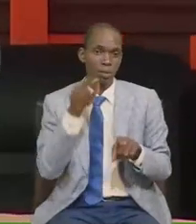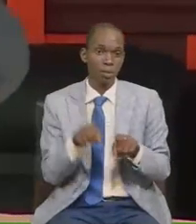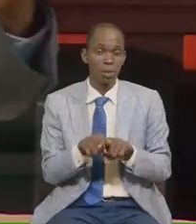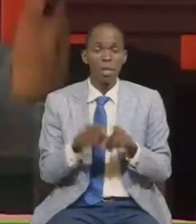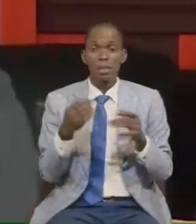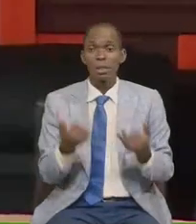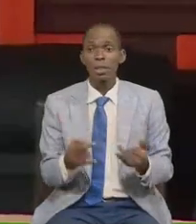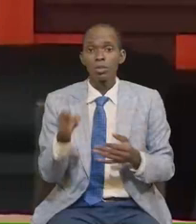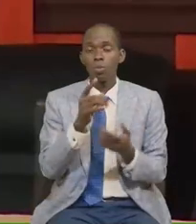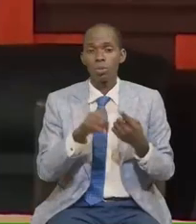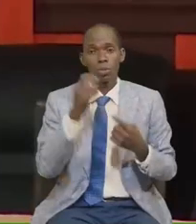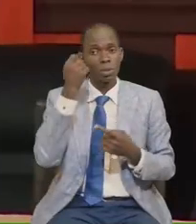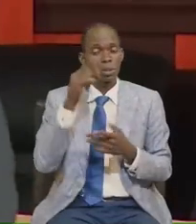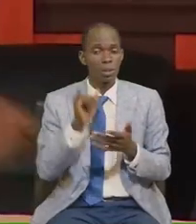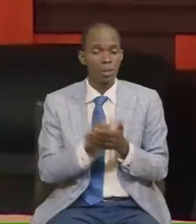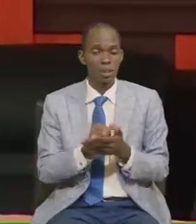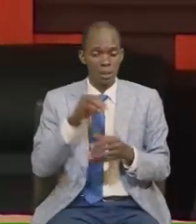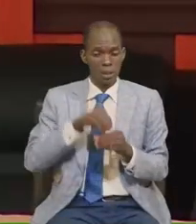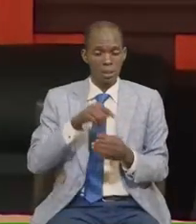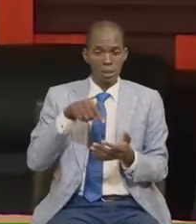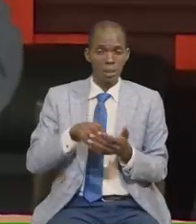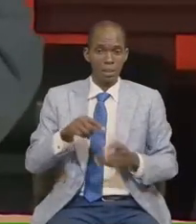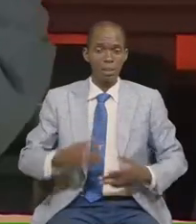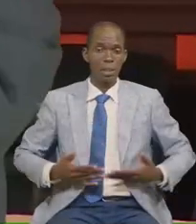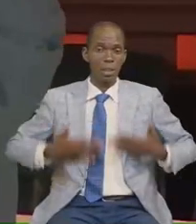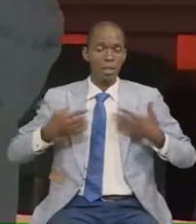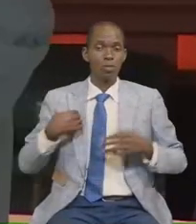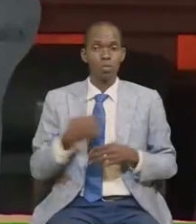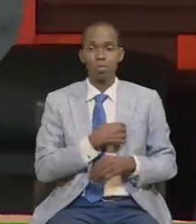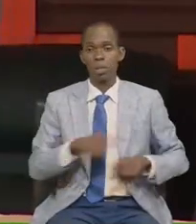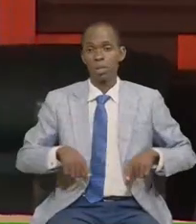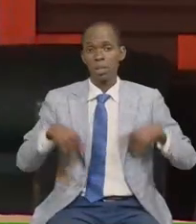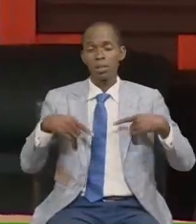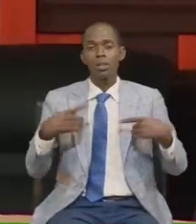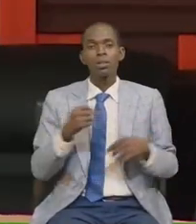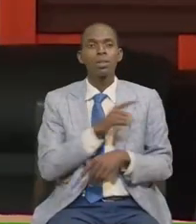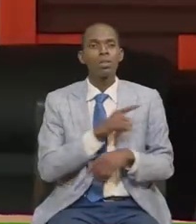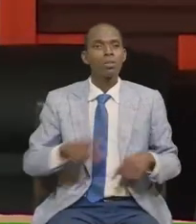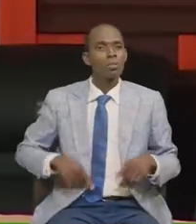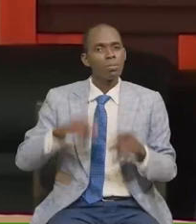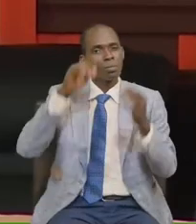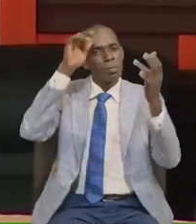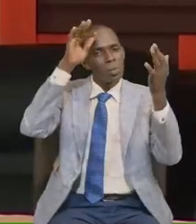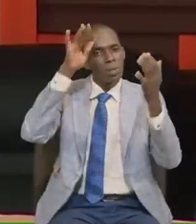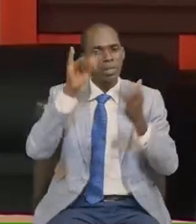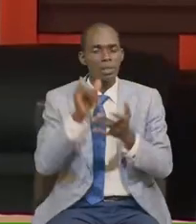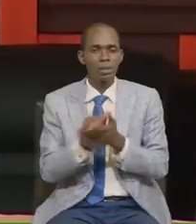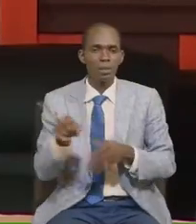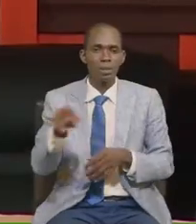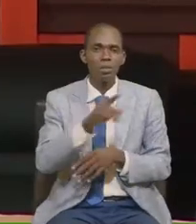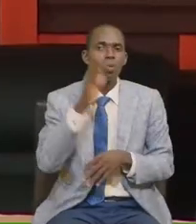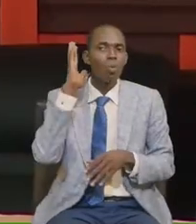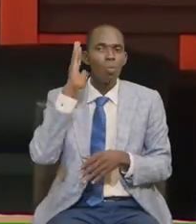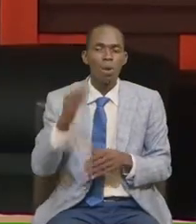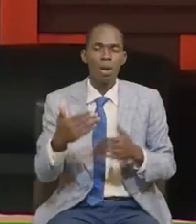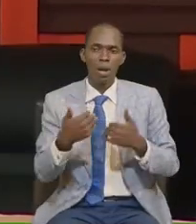dans la vie où nous sommes, le Seigneur espère que tu aies un